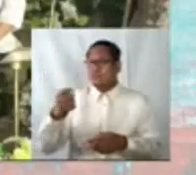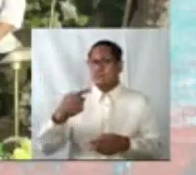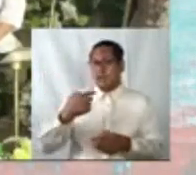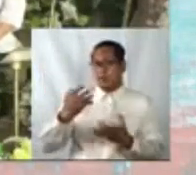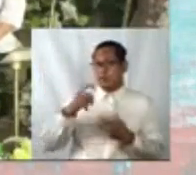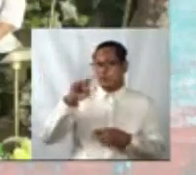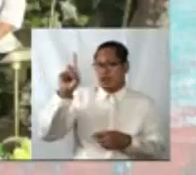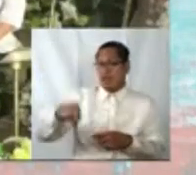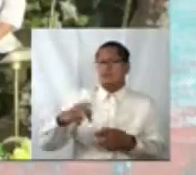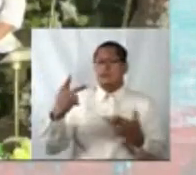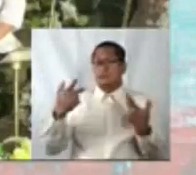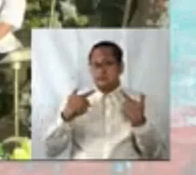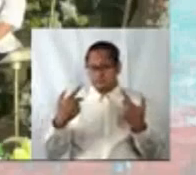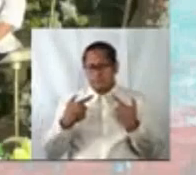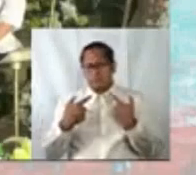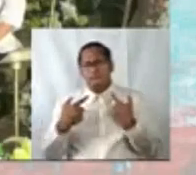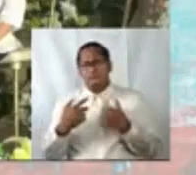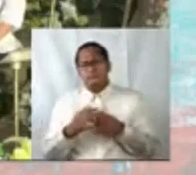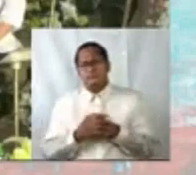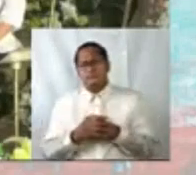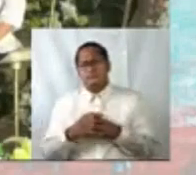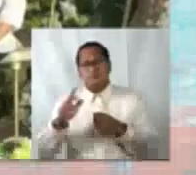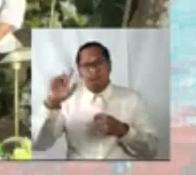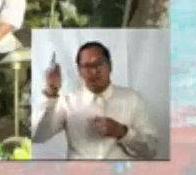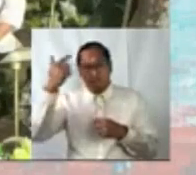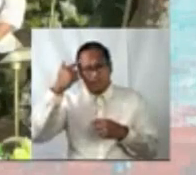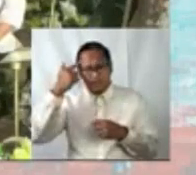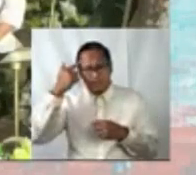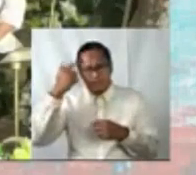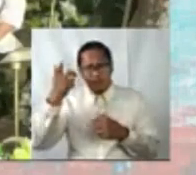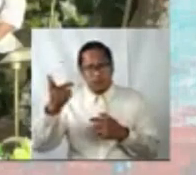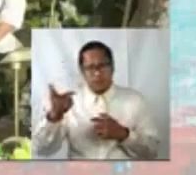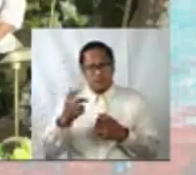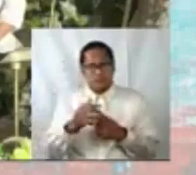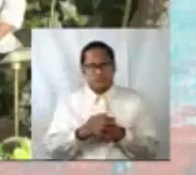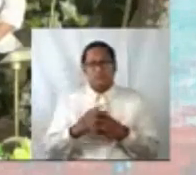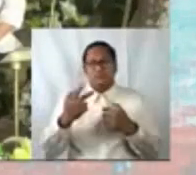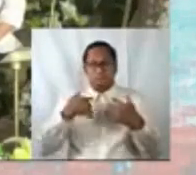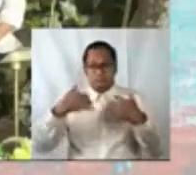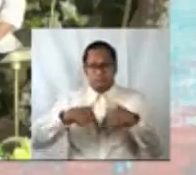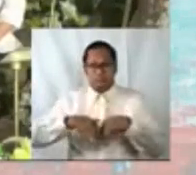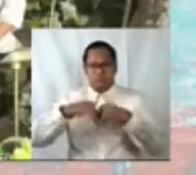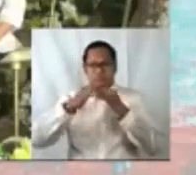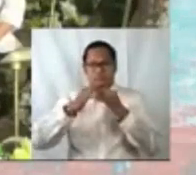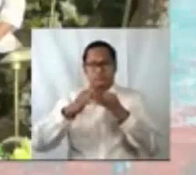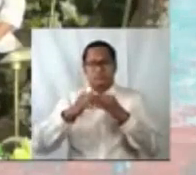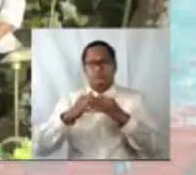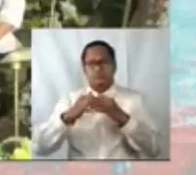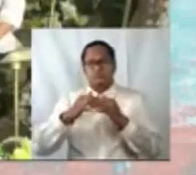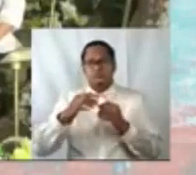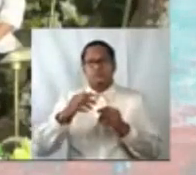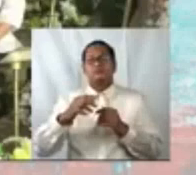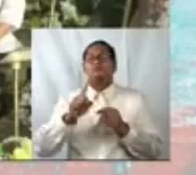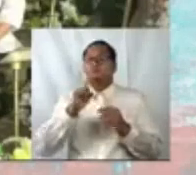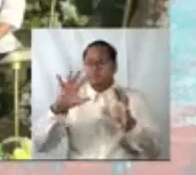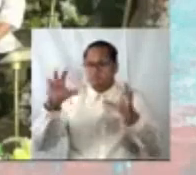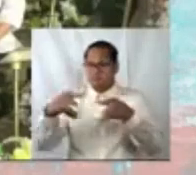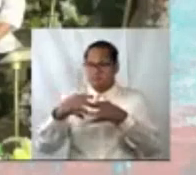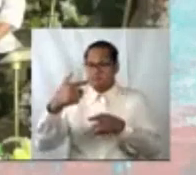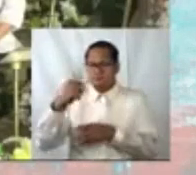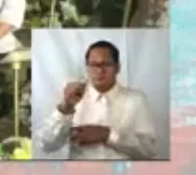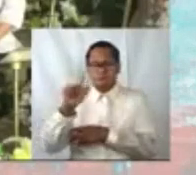na meron pong ganyang pamahalaan na itinayo ang Angat Andres Bonifacio. Pwede